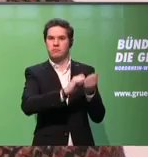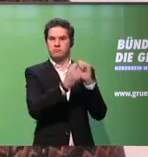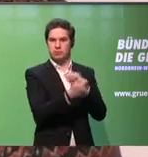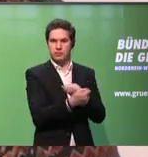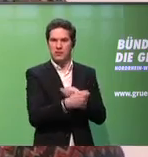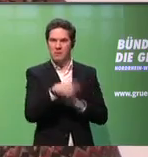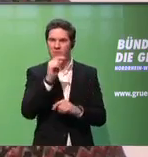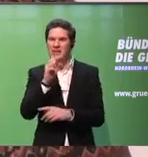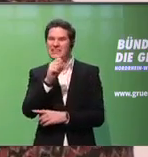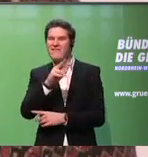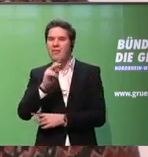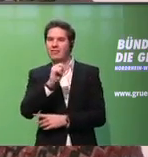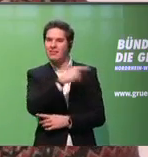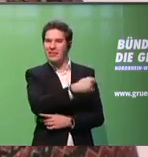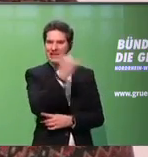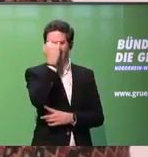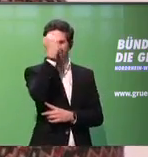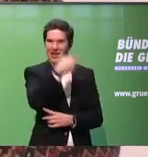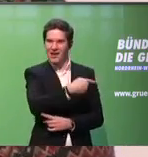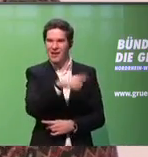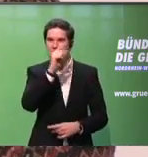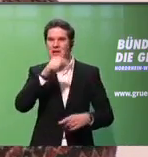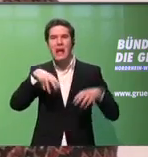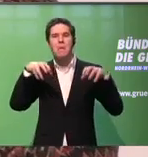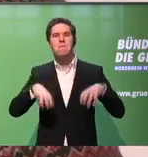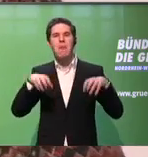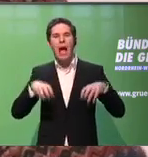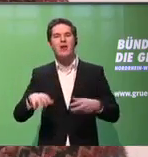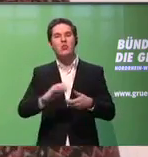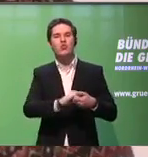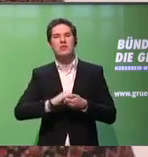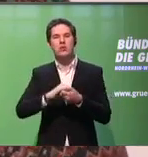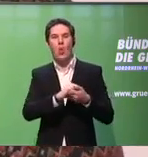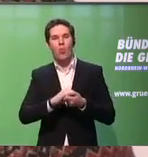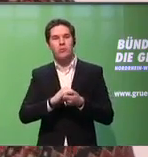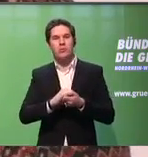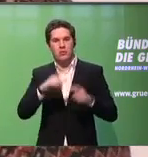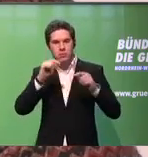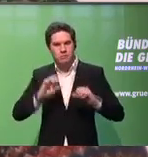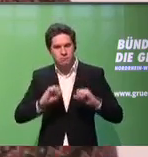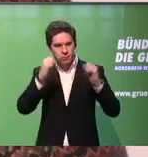Svens Idee einer Bankenunion komplett werden kann oder damit wir